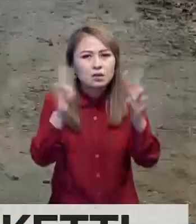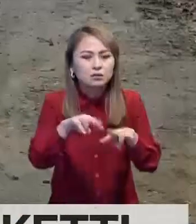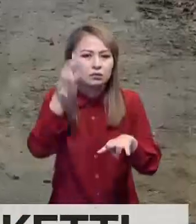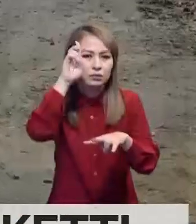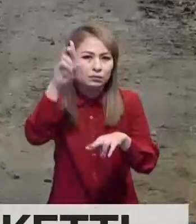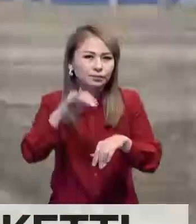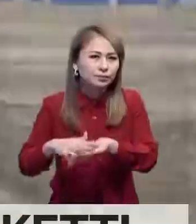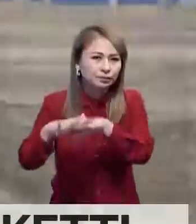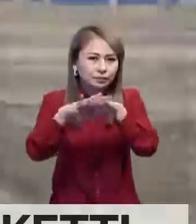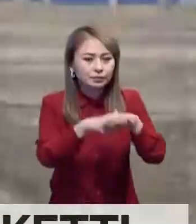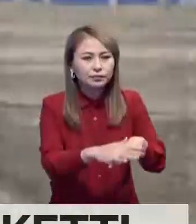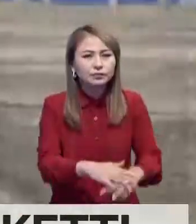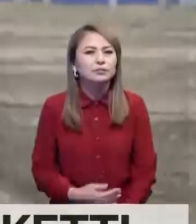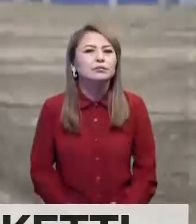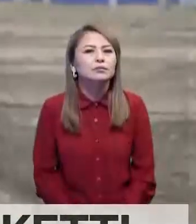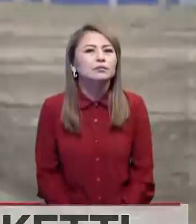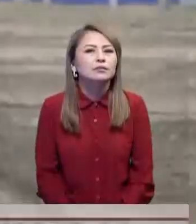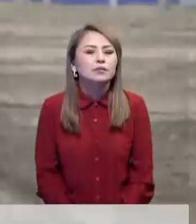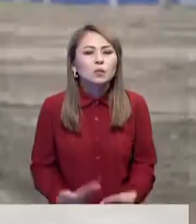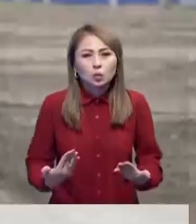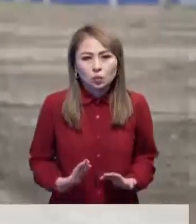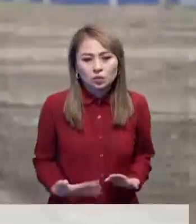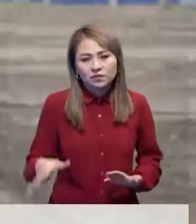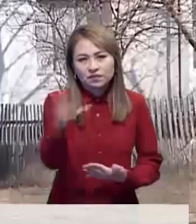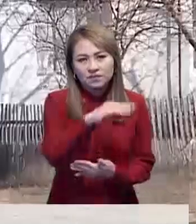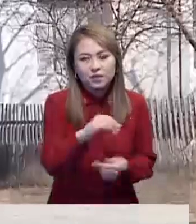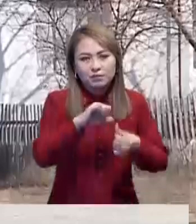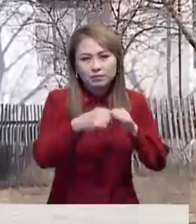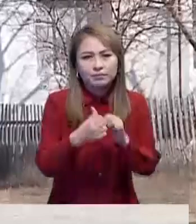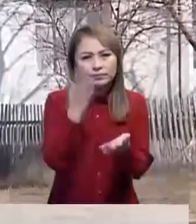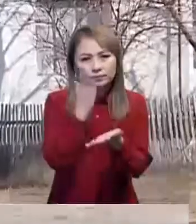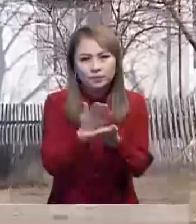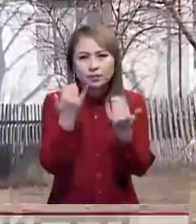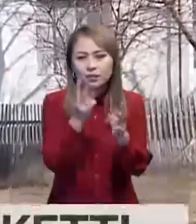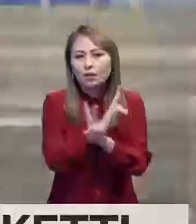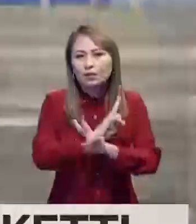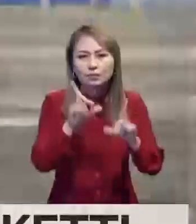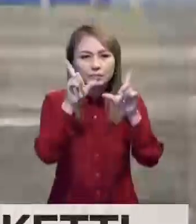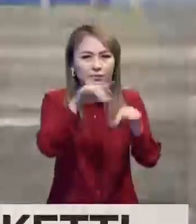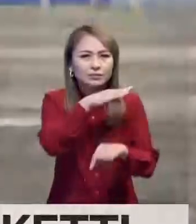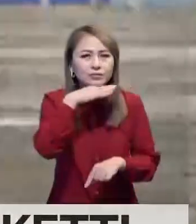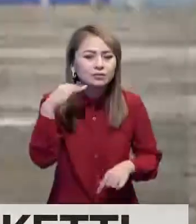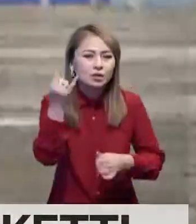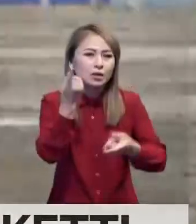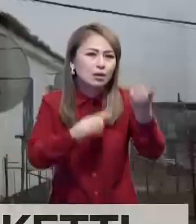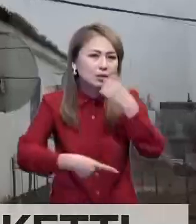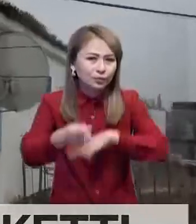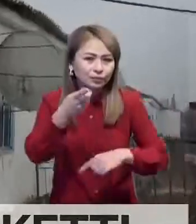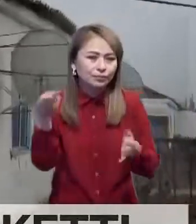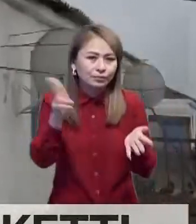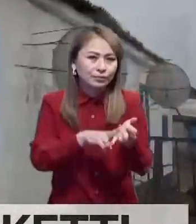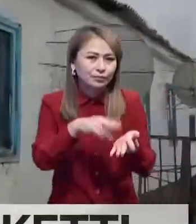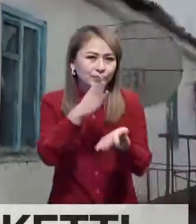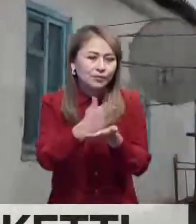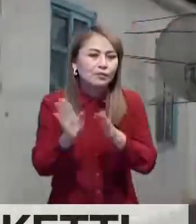есебінен субсидияланады. Население стабильно. Тұрғындардың көші-қоны тұрақтанды. Қазір ешкім кеткісі жоқ. Қайта көшіп келіп жатқандар бар.